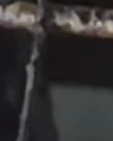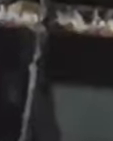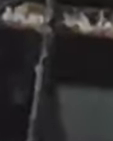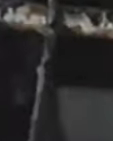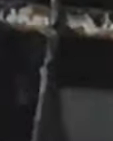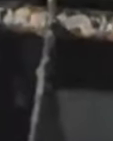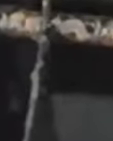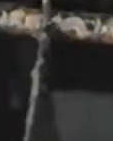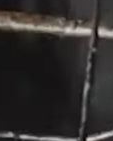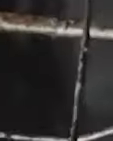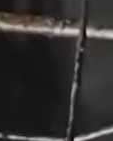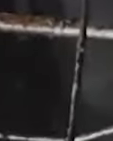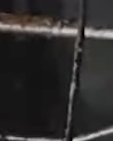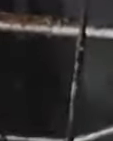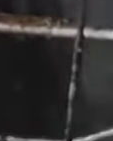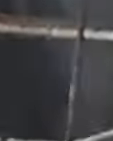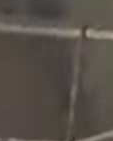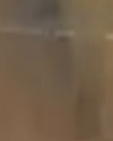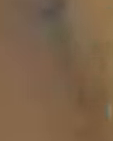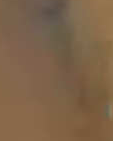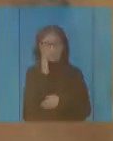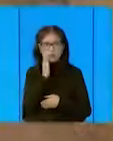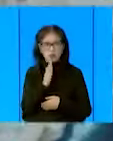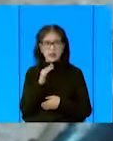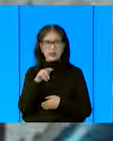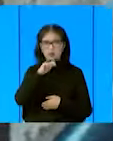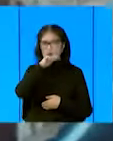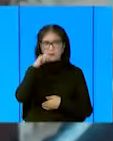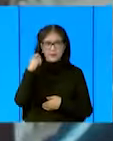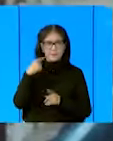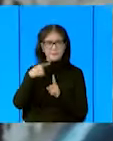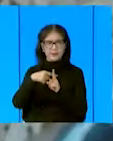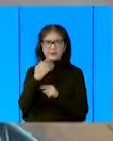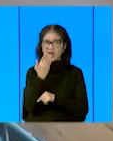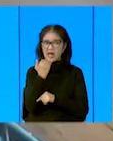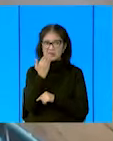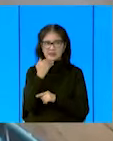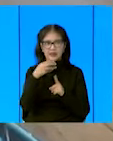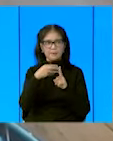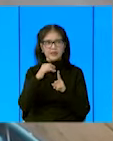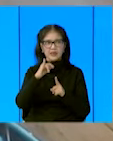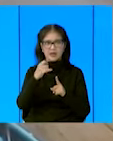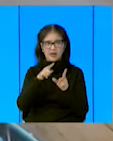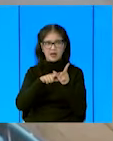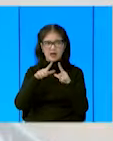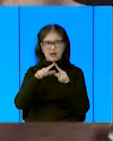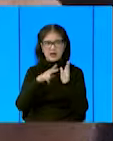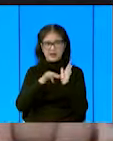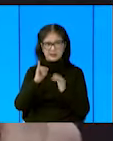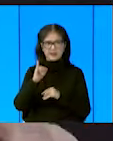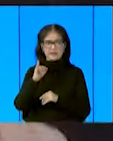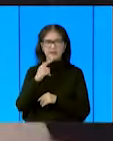Menikmati olahan paha kambing muda ini akan menjadi sensasi tersendiri yang disajikan dengan nasi biryani khas Timur Tengah.